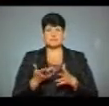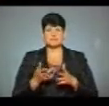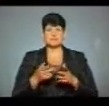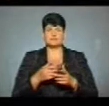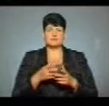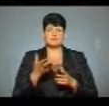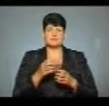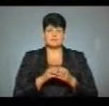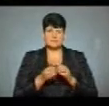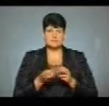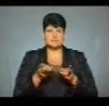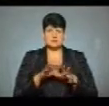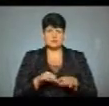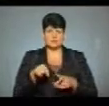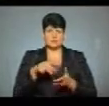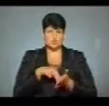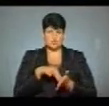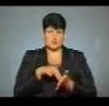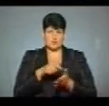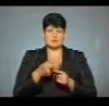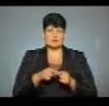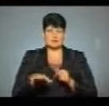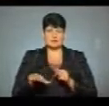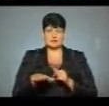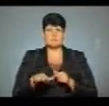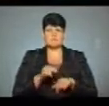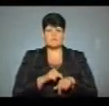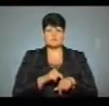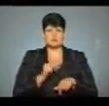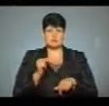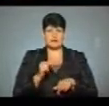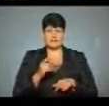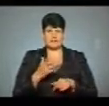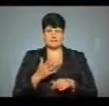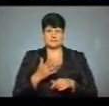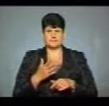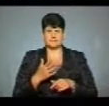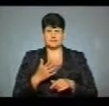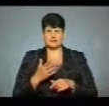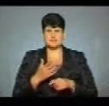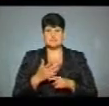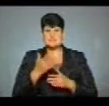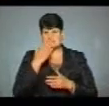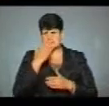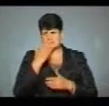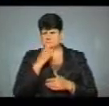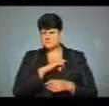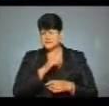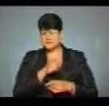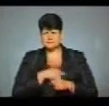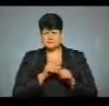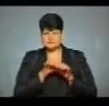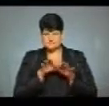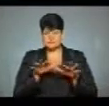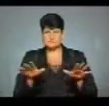залишилися, і навіть ми отут стояли на даній території, і ми чули, як неприємний, різкий, пекучий запах поширювався